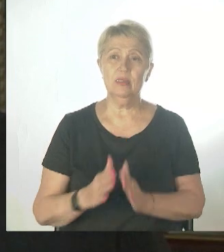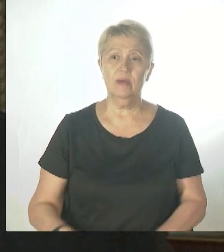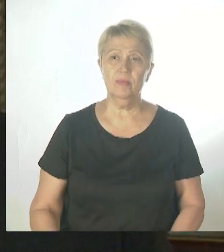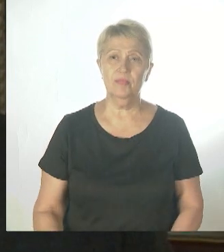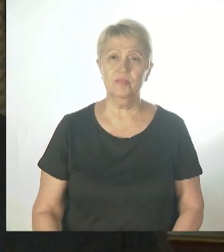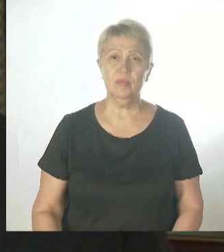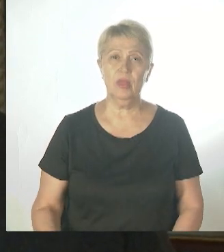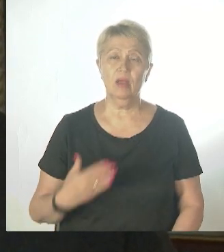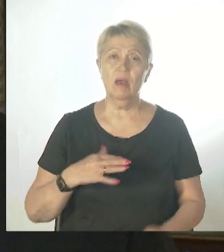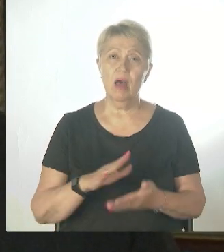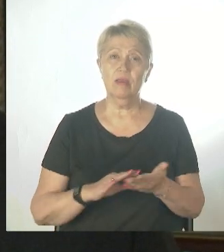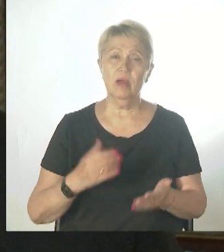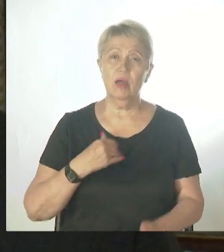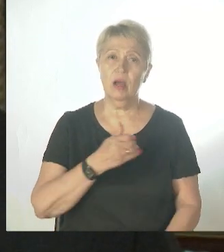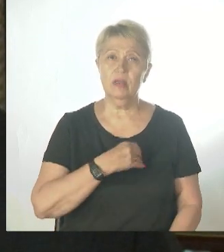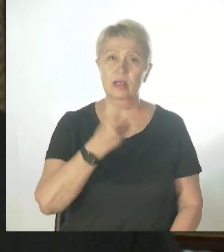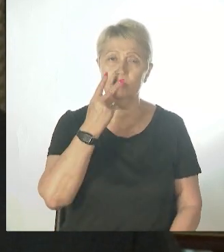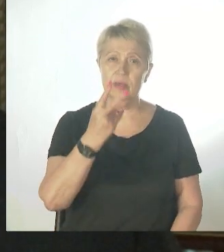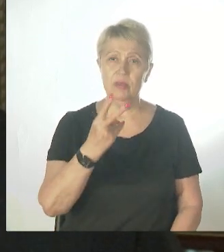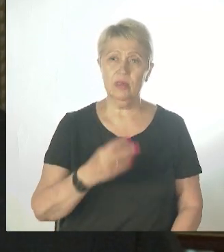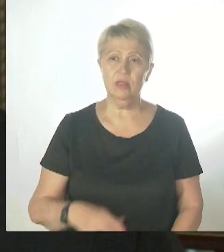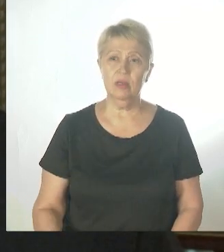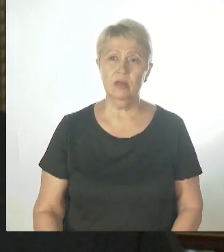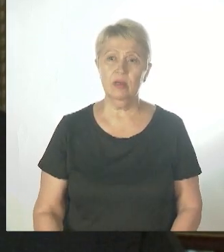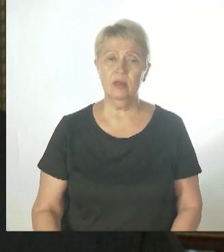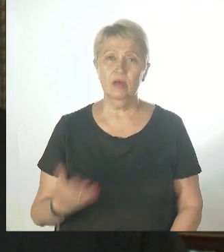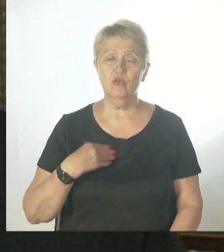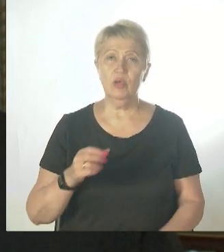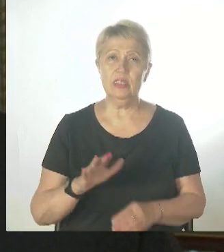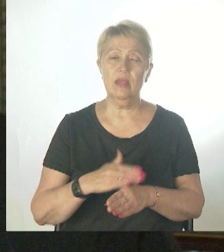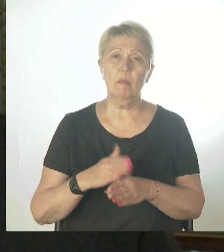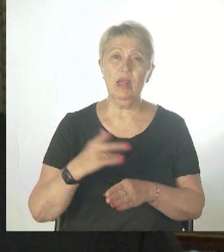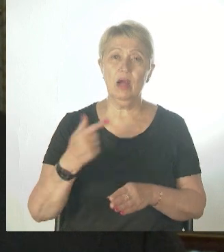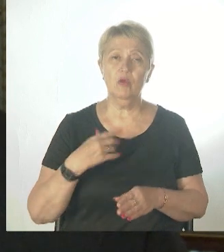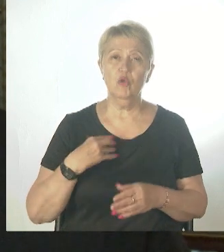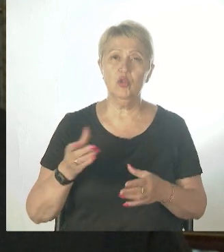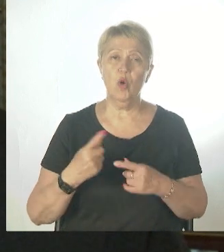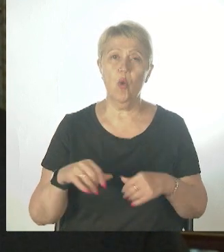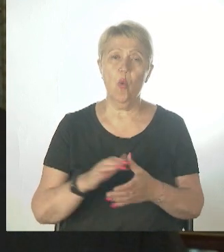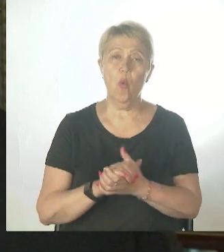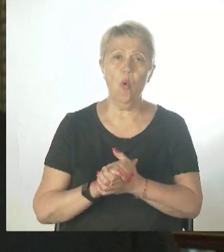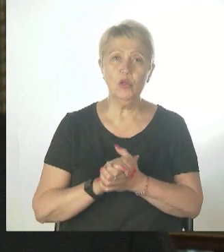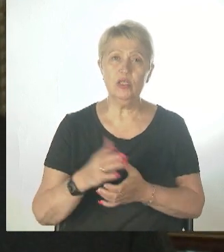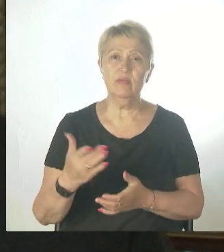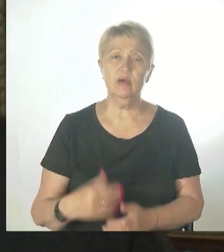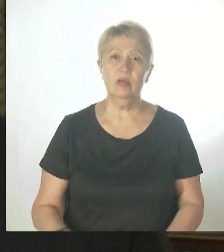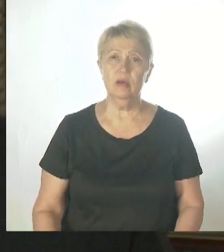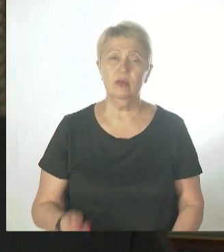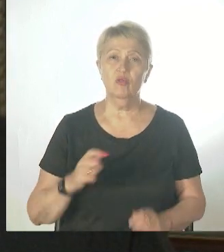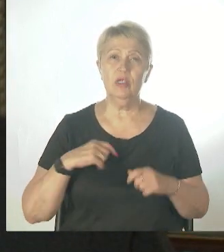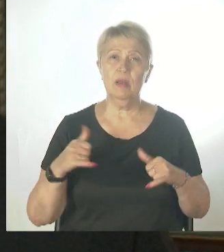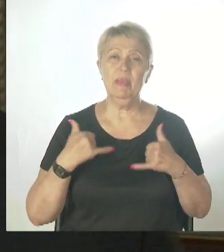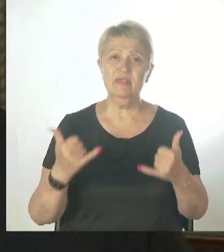конечно, хотелось бы послужить на благо церкви, на благо общества, людям привести хоть как-нибудь,